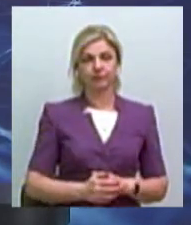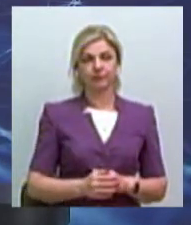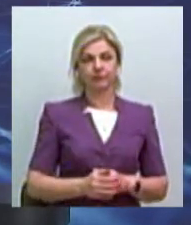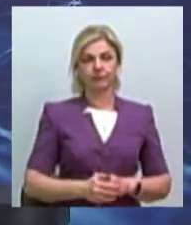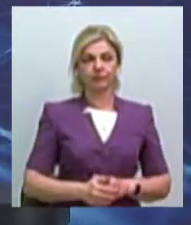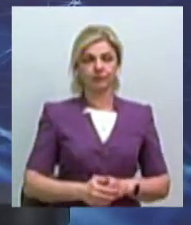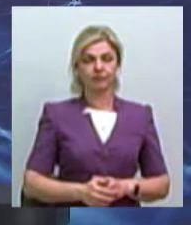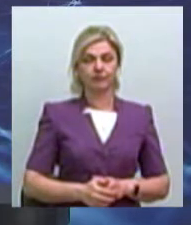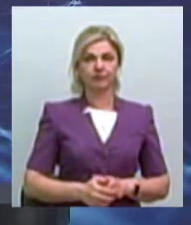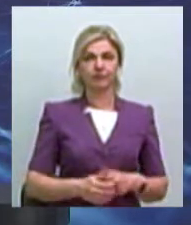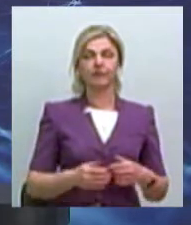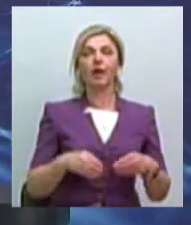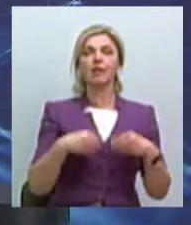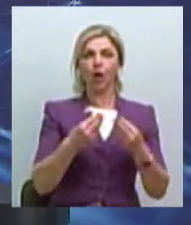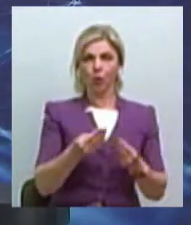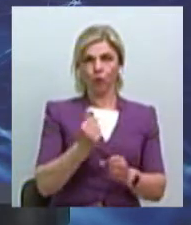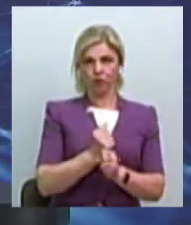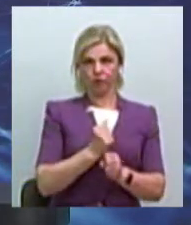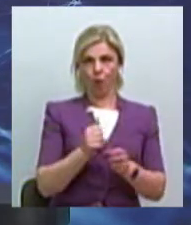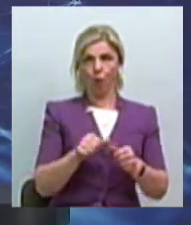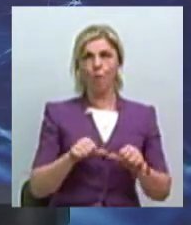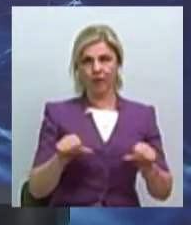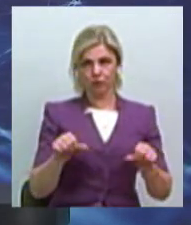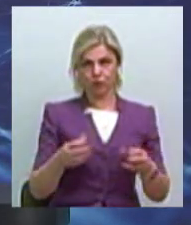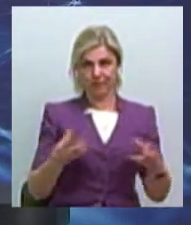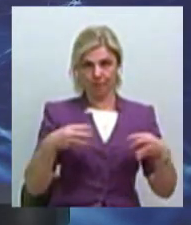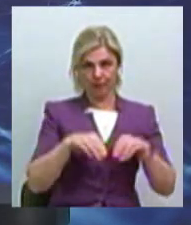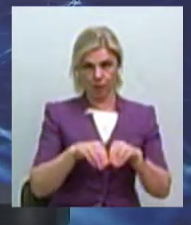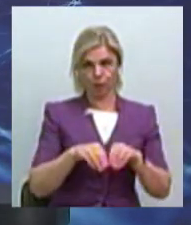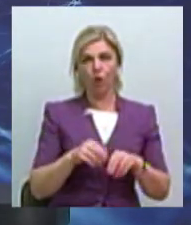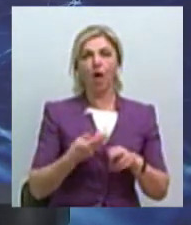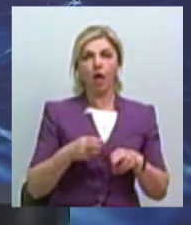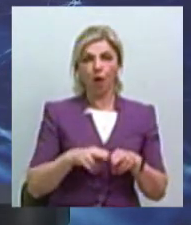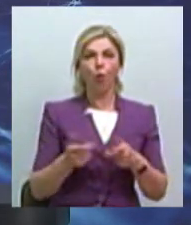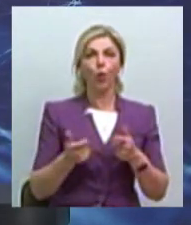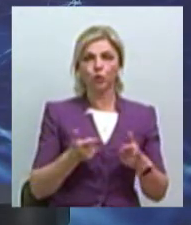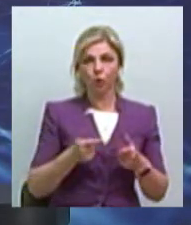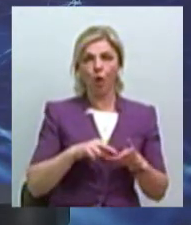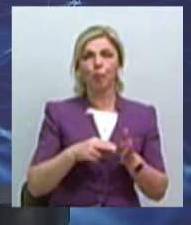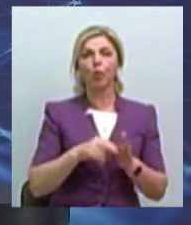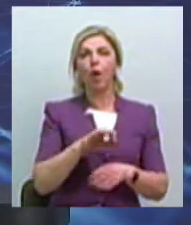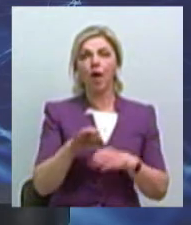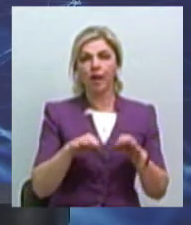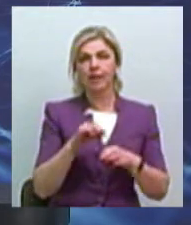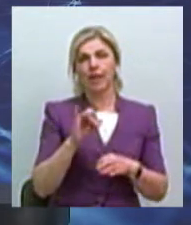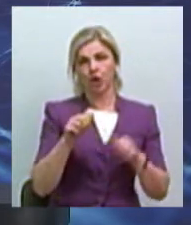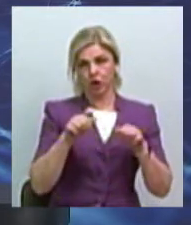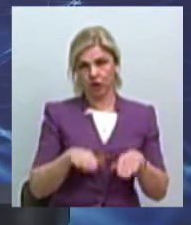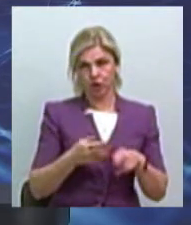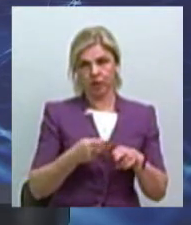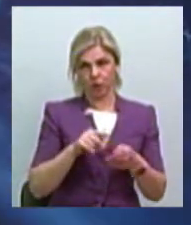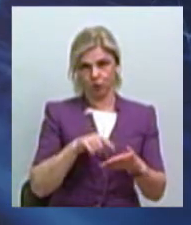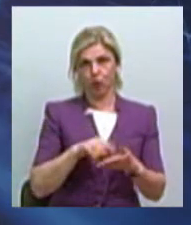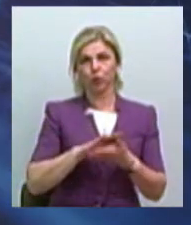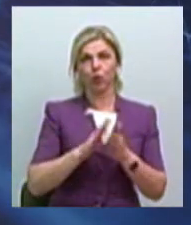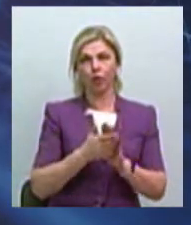надають і створюють комісію спільну, яка вже готує проєкт рішення і договору цього, от, де